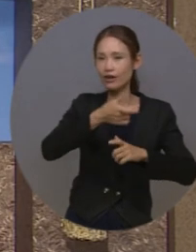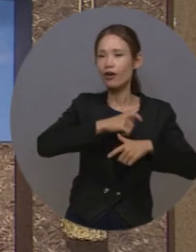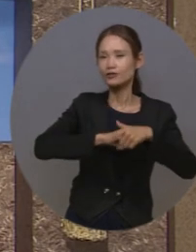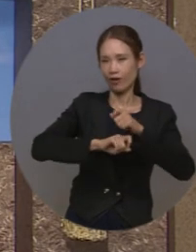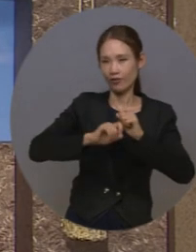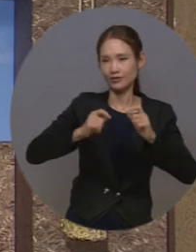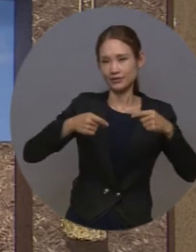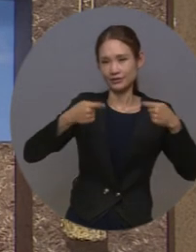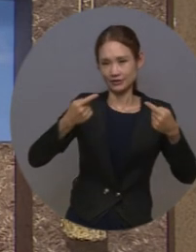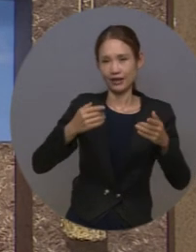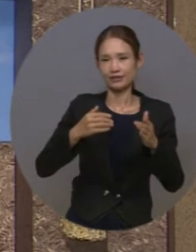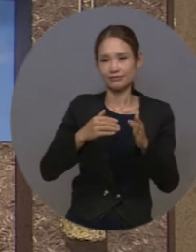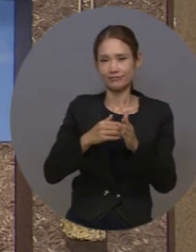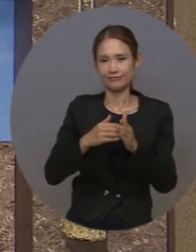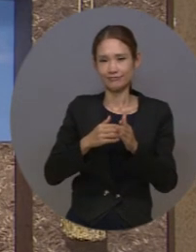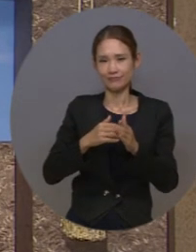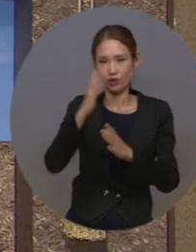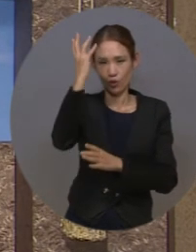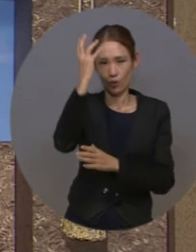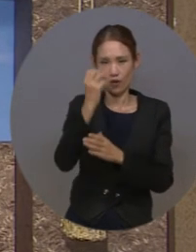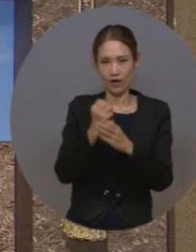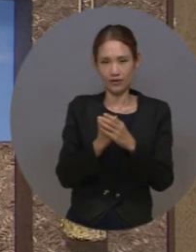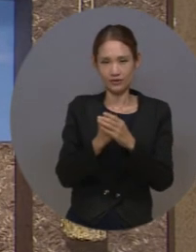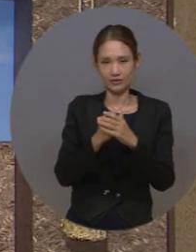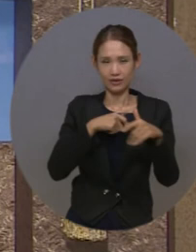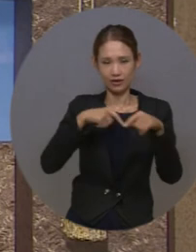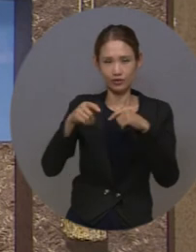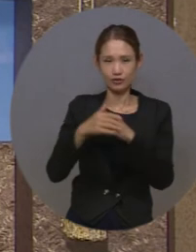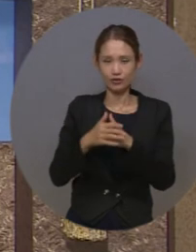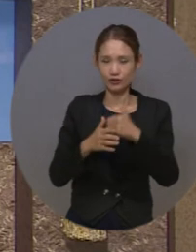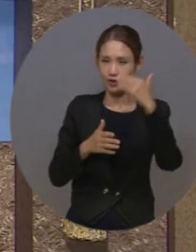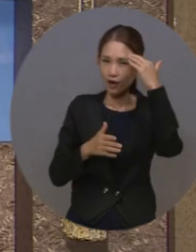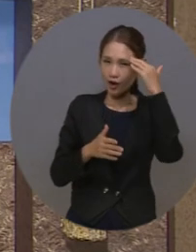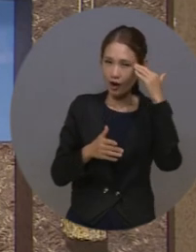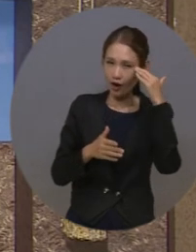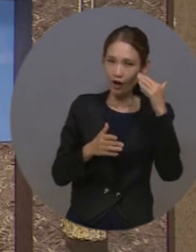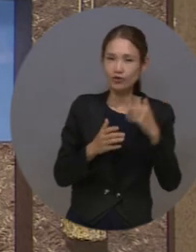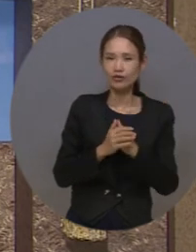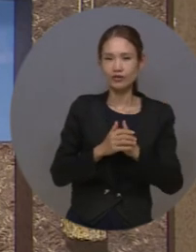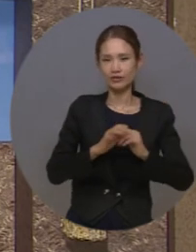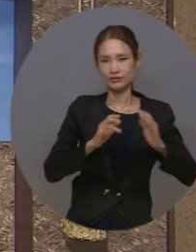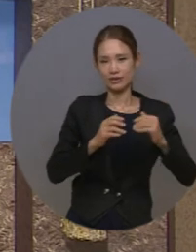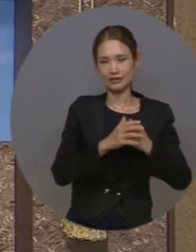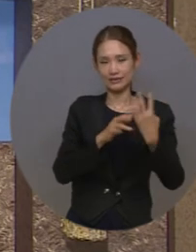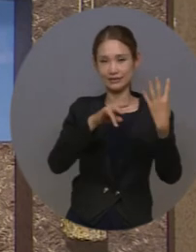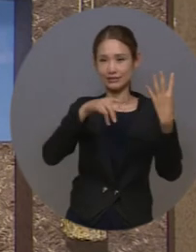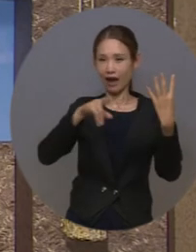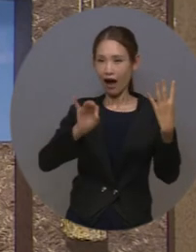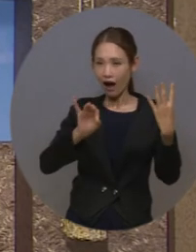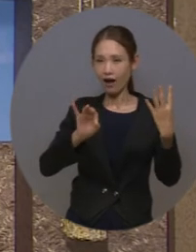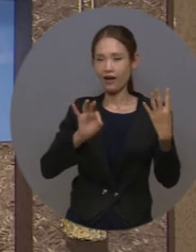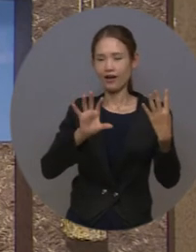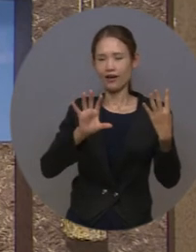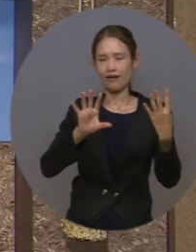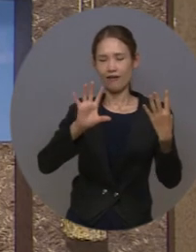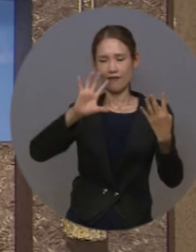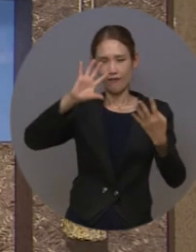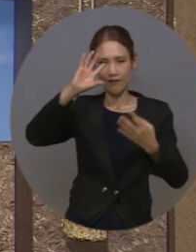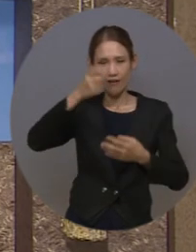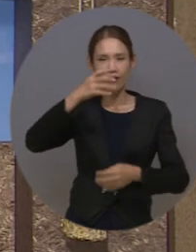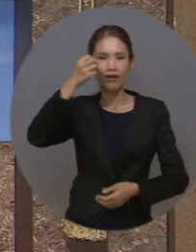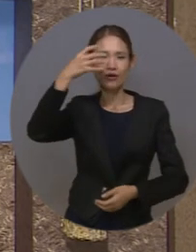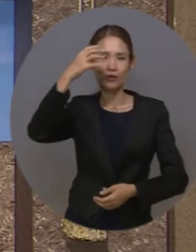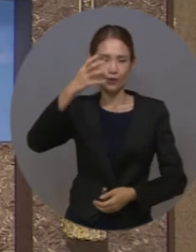적극적으로 해가지고 이 월드컵 3대 시책을 함으로써 또 경기도 우리나라가 정말 그